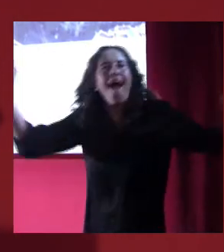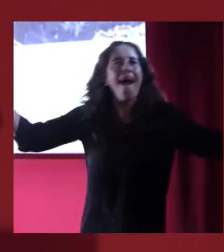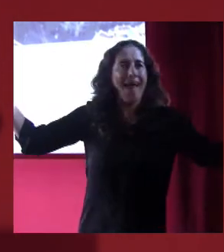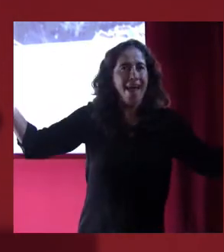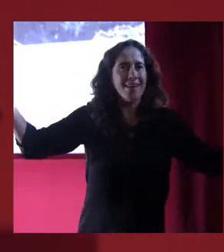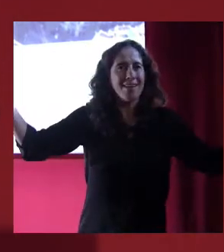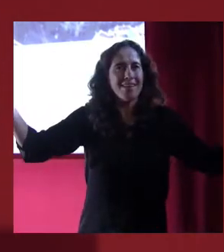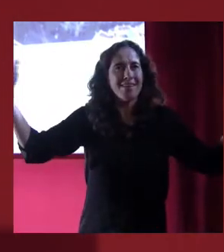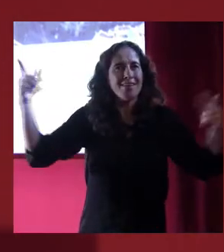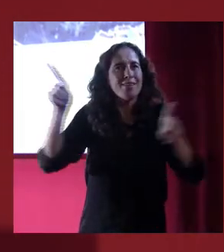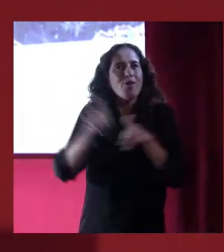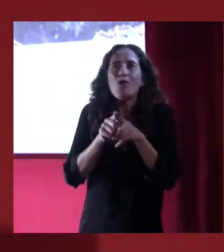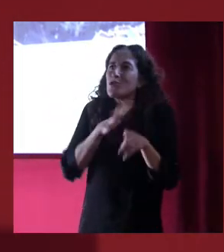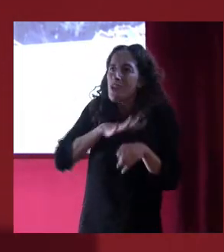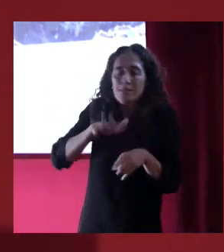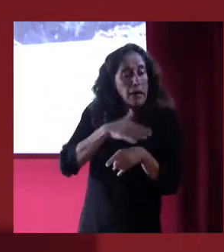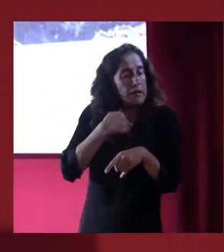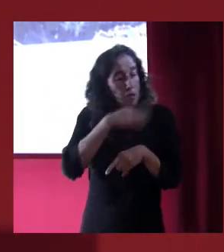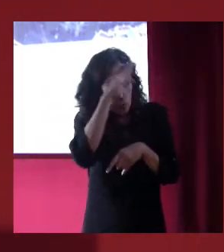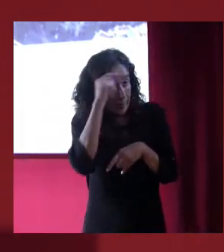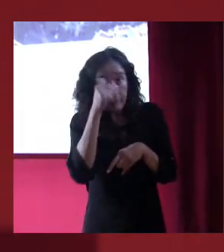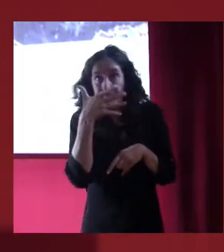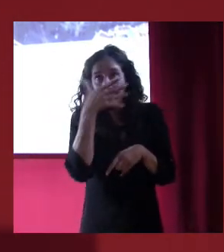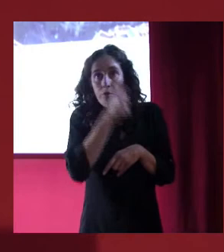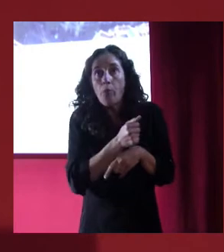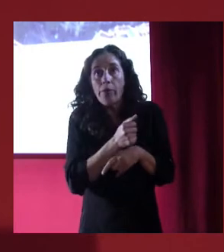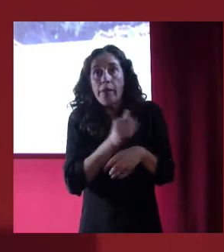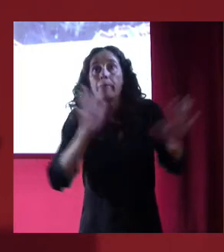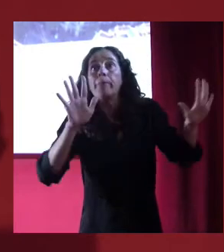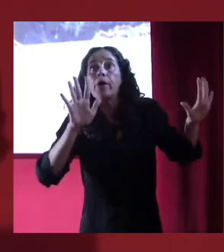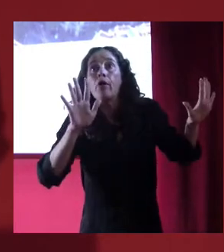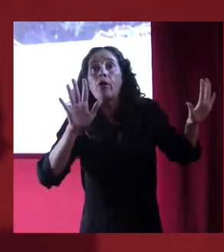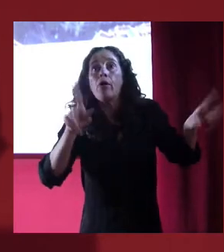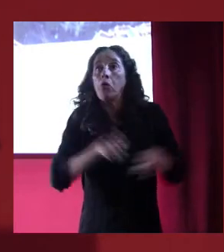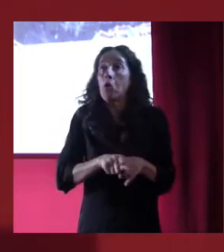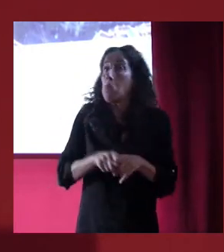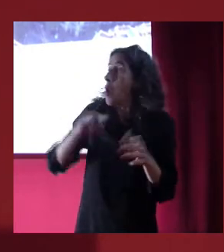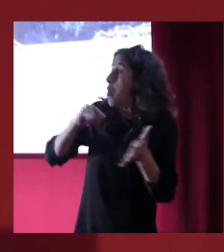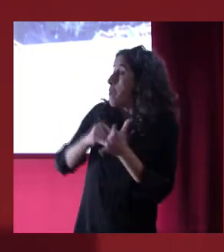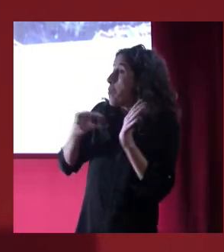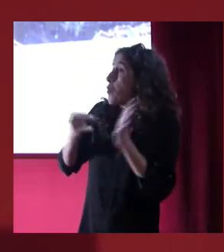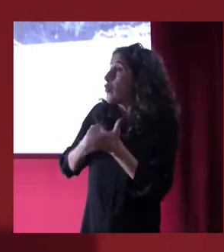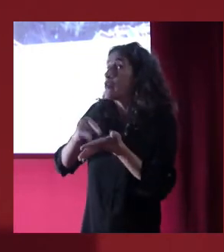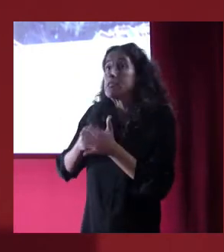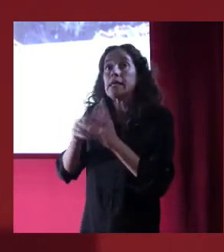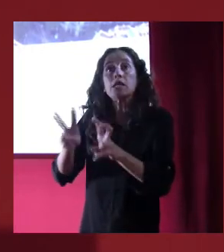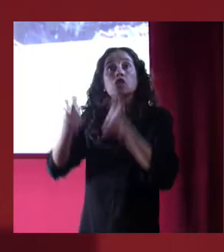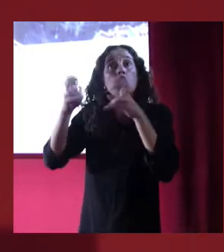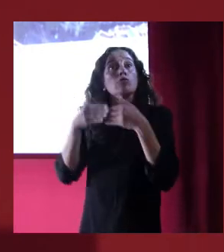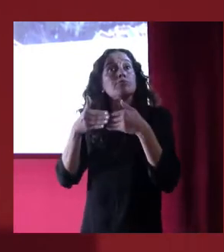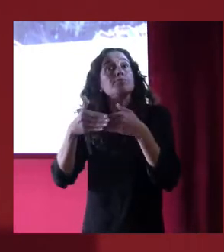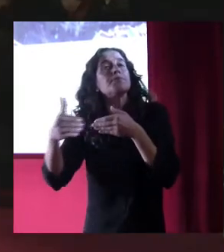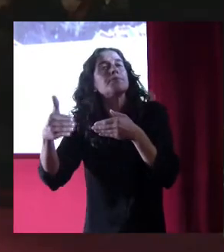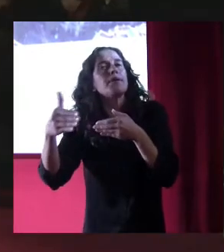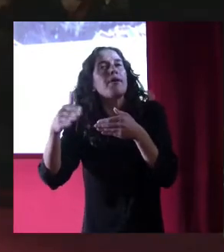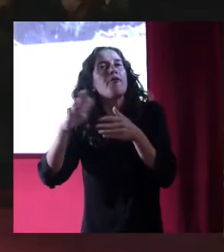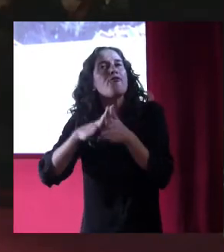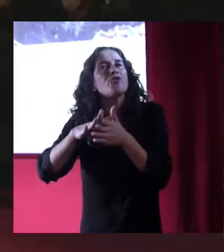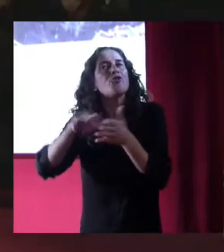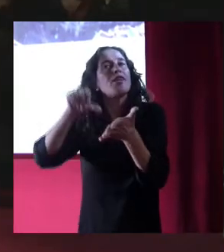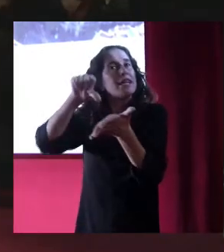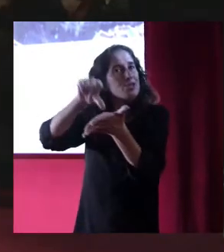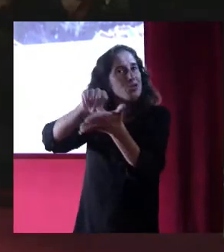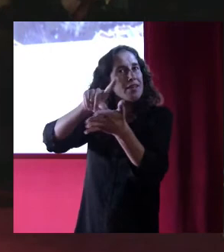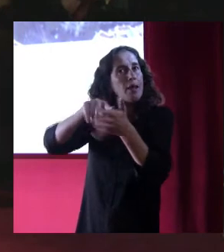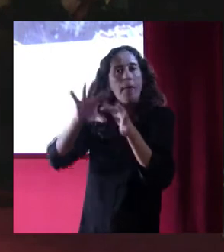podem descuidar els nostres barris, és clar que no, però tampoc podem renunciar a impulsar projectes que redefineixen la ciutat i també la